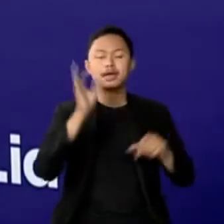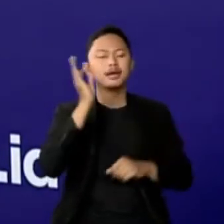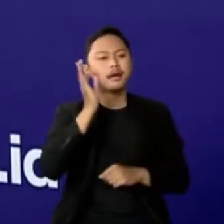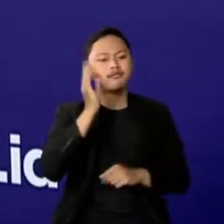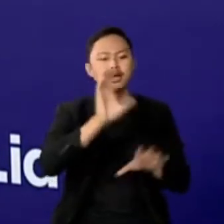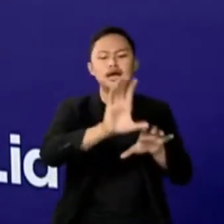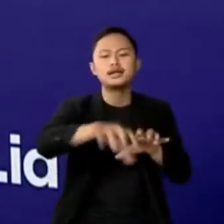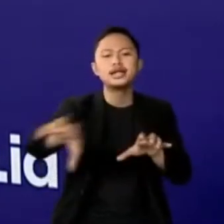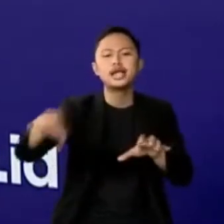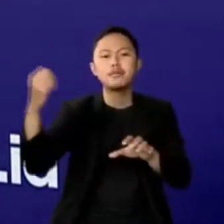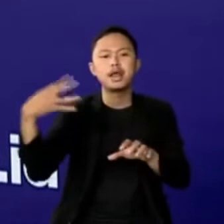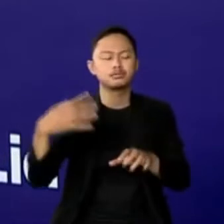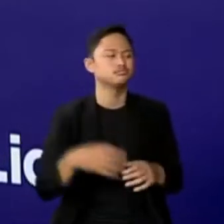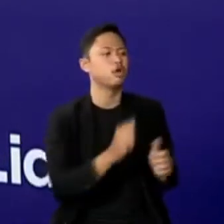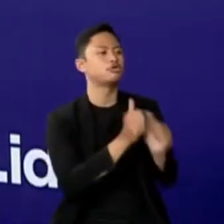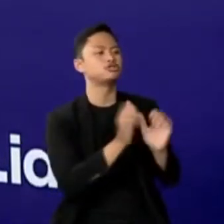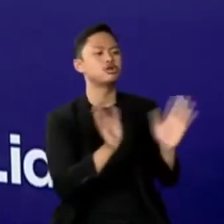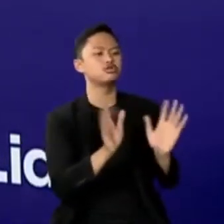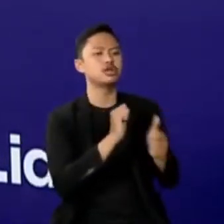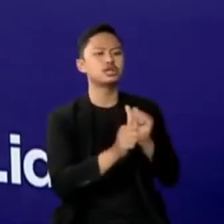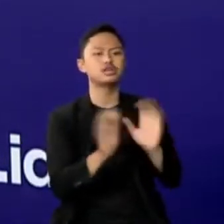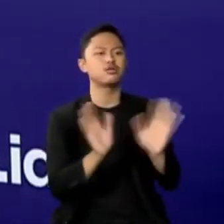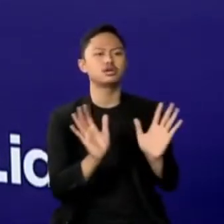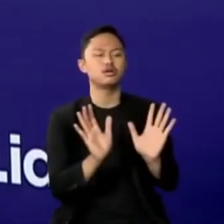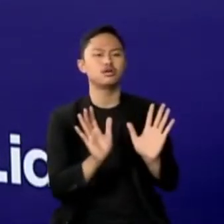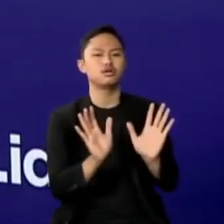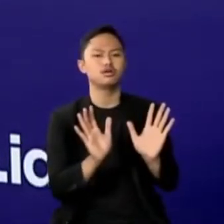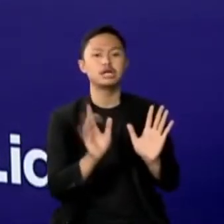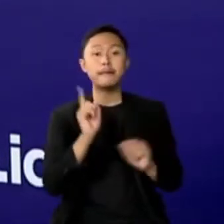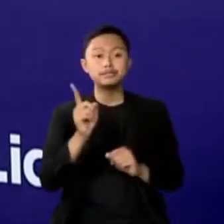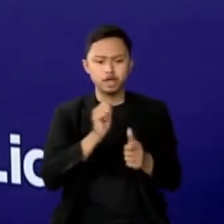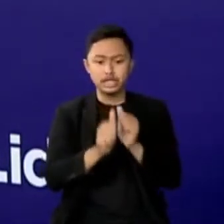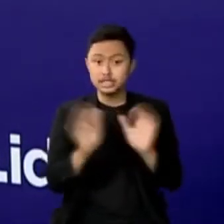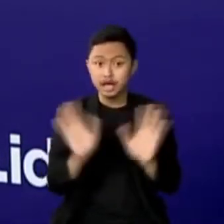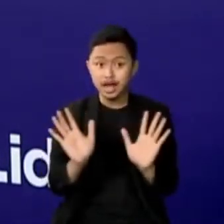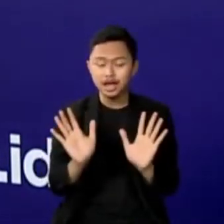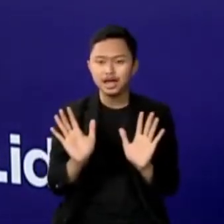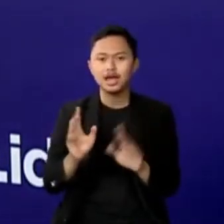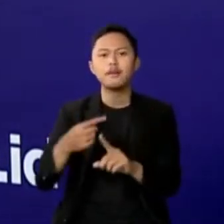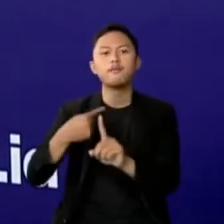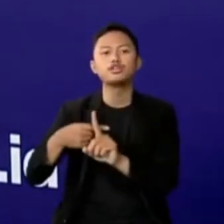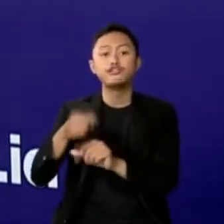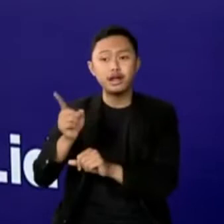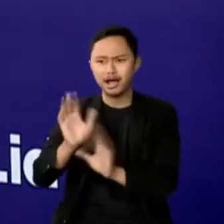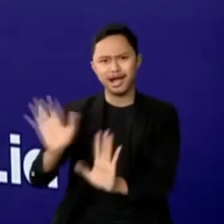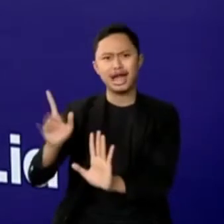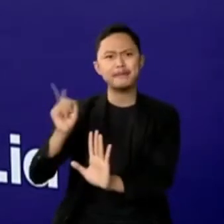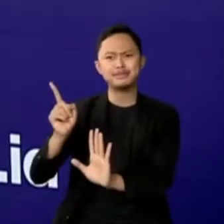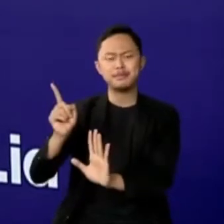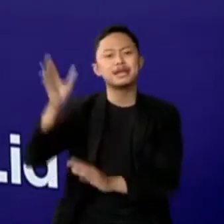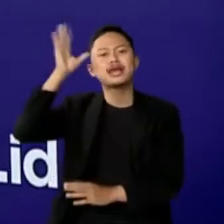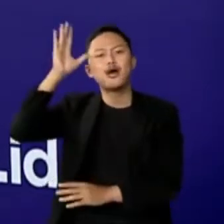daerah udahlah dan pekerti ngehe Hai kalau nggak pasti nggak ketahuan Ini oke Ya apa